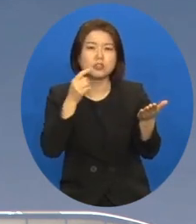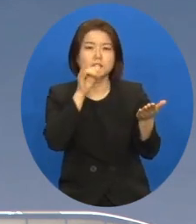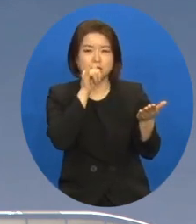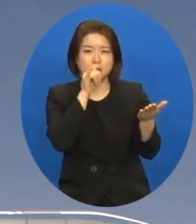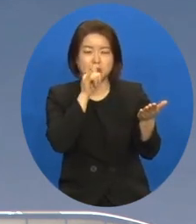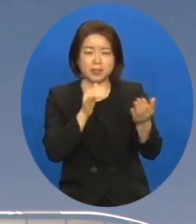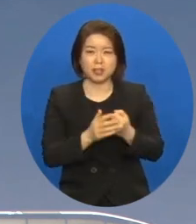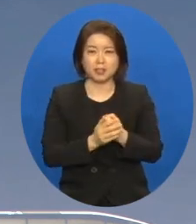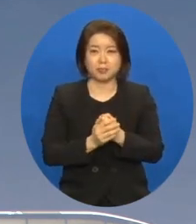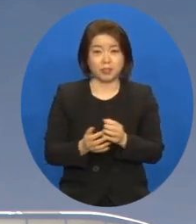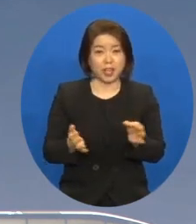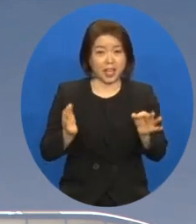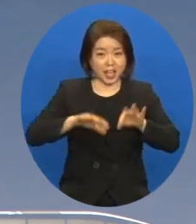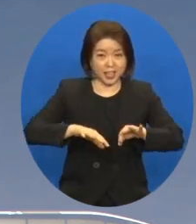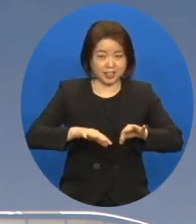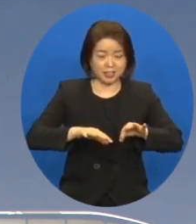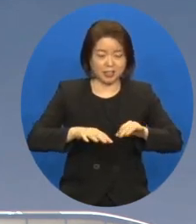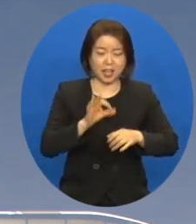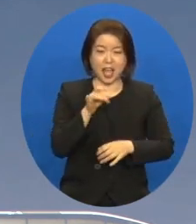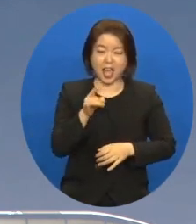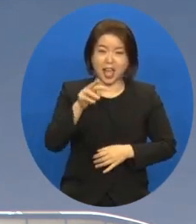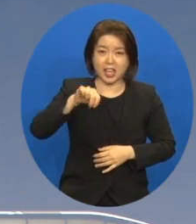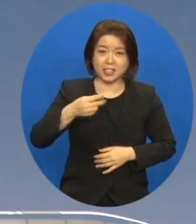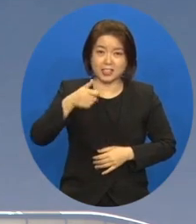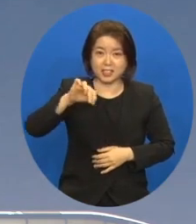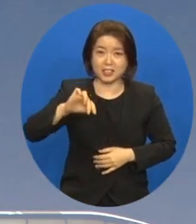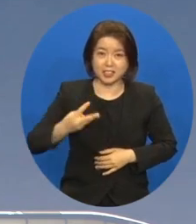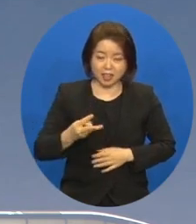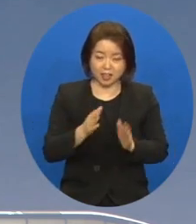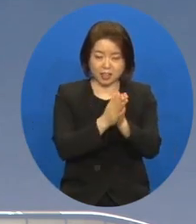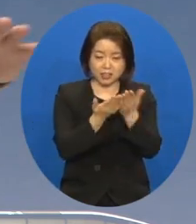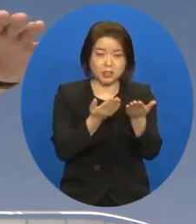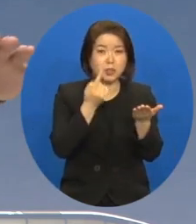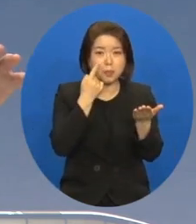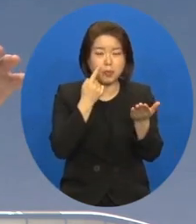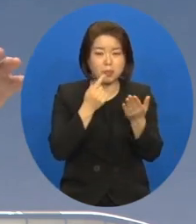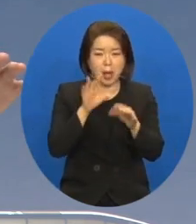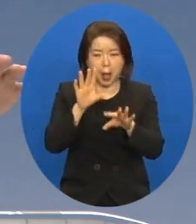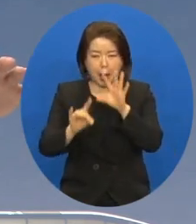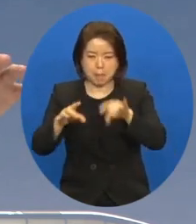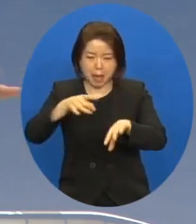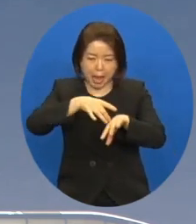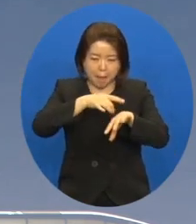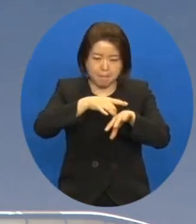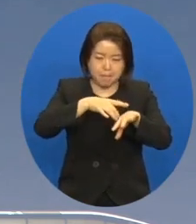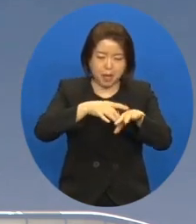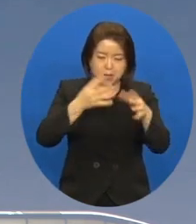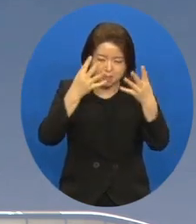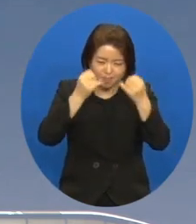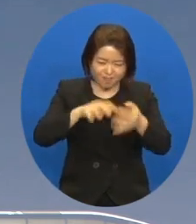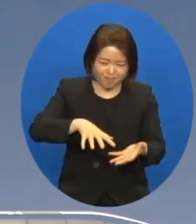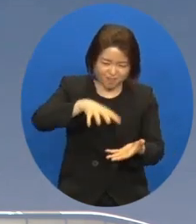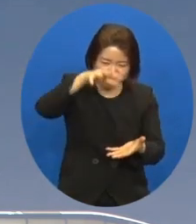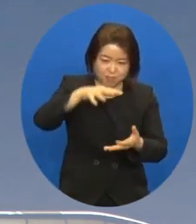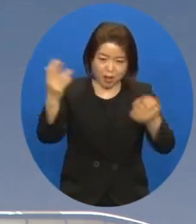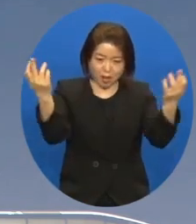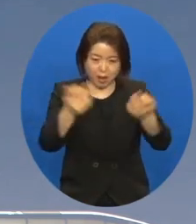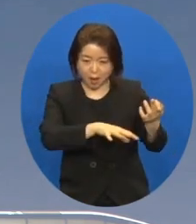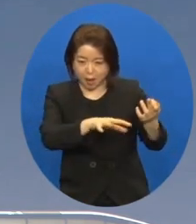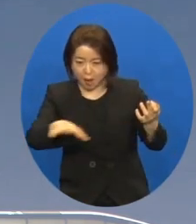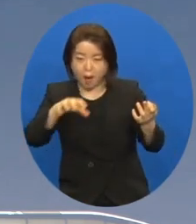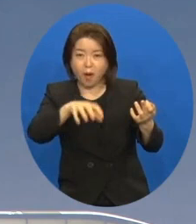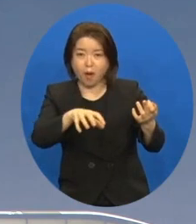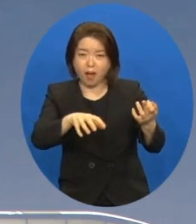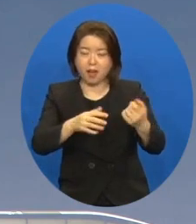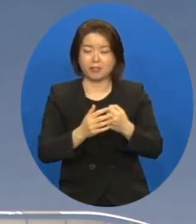있습니다. 에스겔서를 보면 마른 뼈만 가득한 골짜기에 그 마른 뼈를 향하여